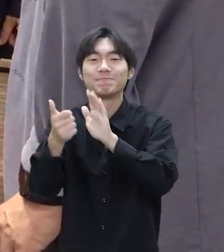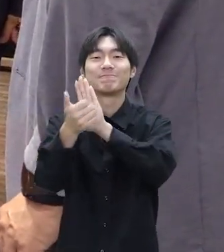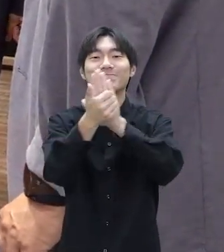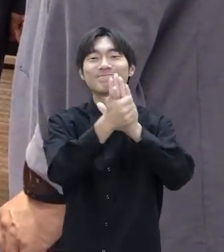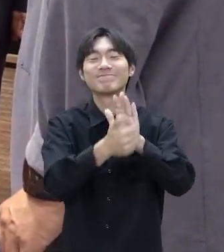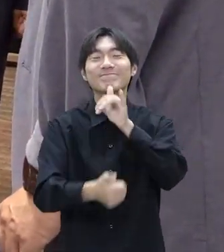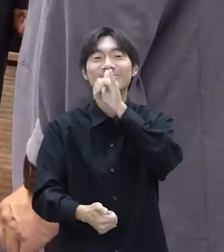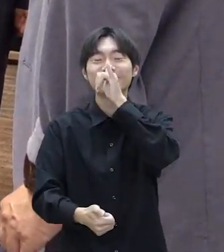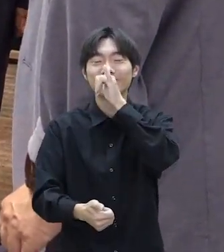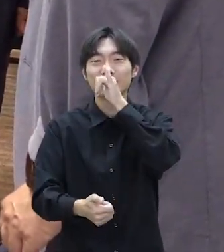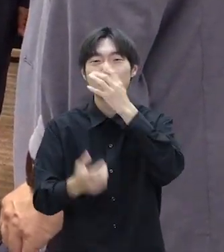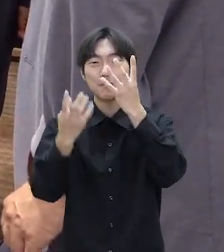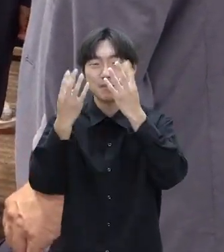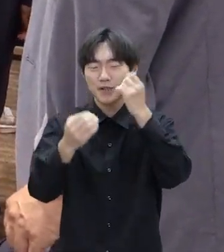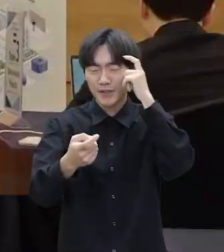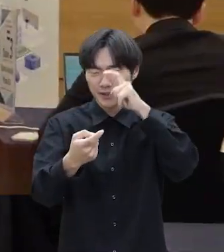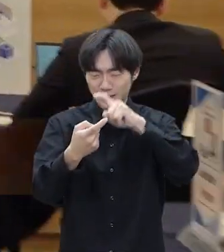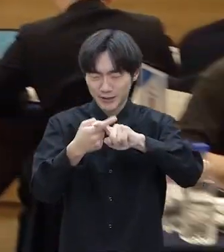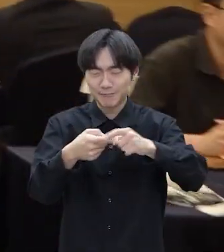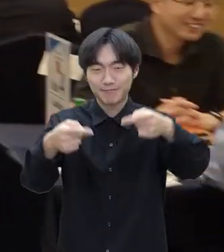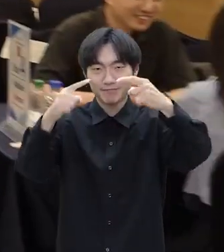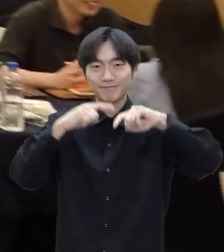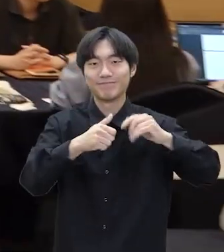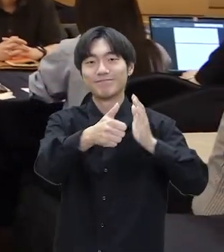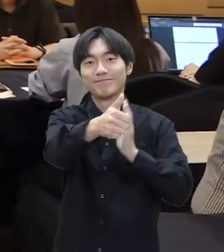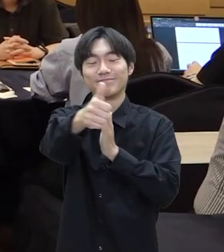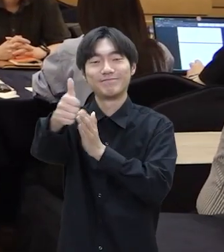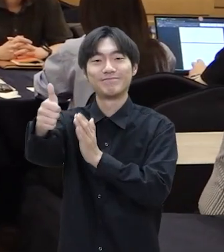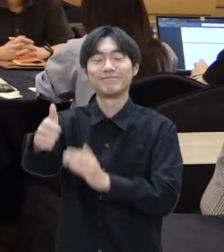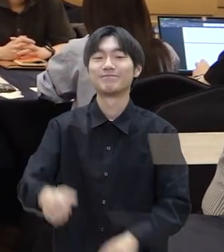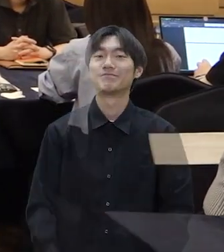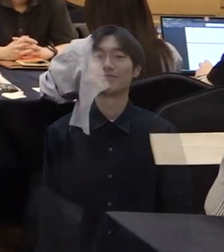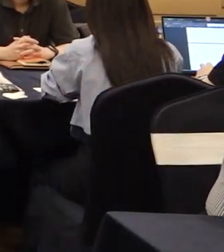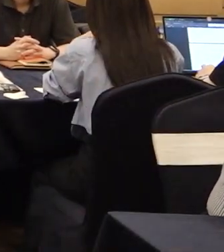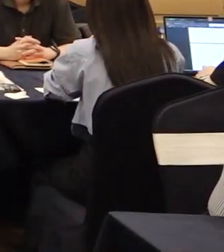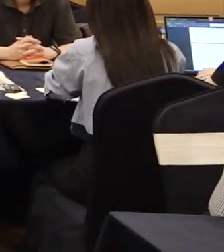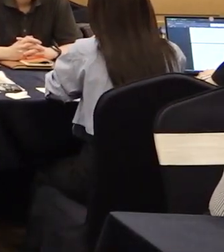수출 컨설팅 등 다양한 지원도 있을 예정이니 많은 관심과 참여 바랍니다.